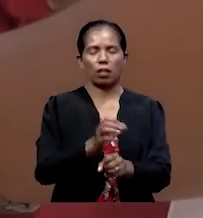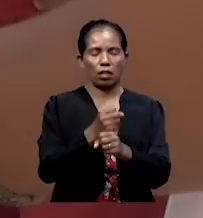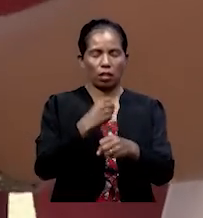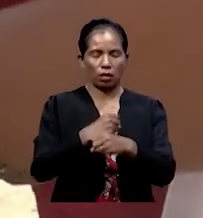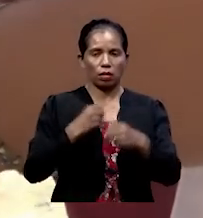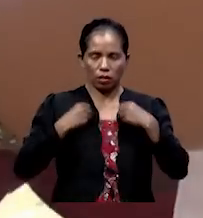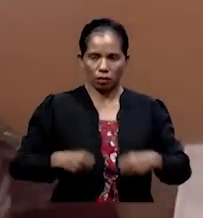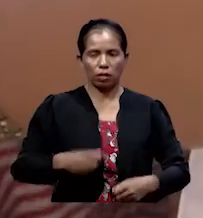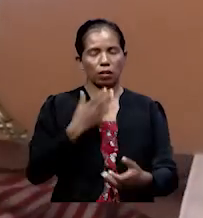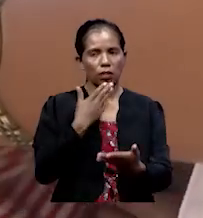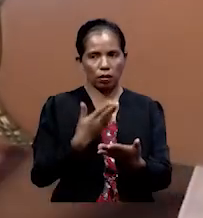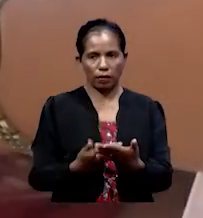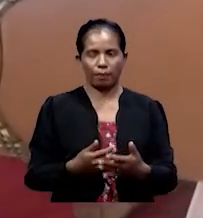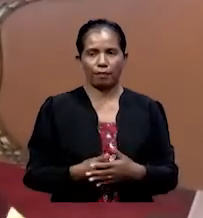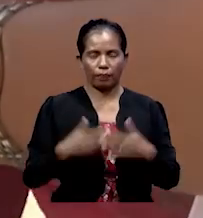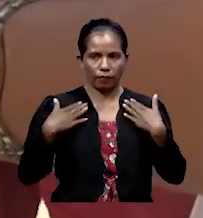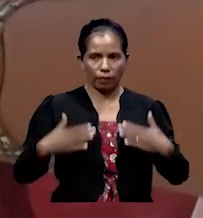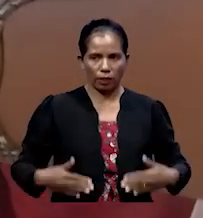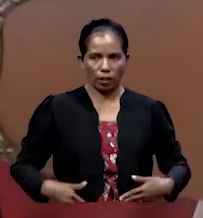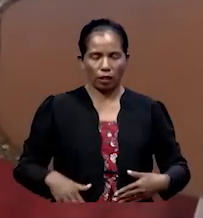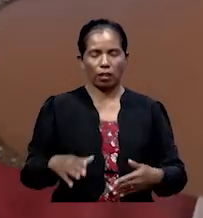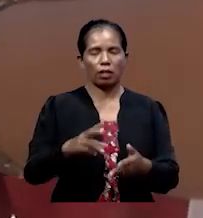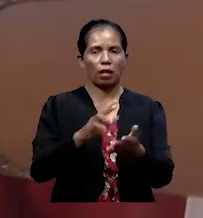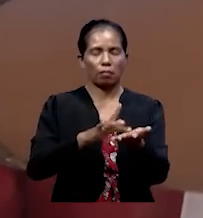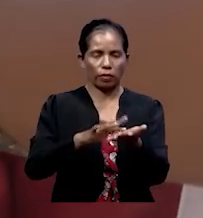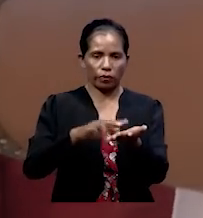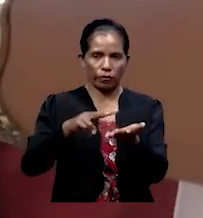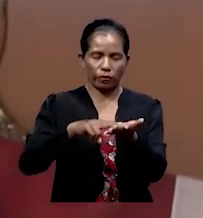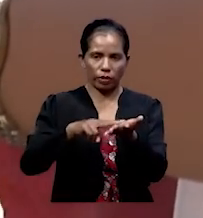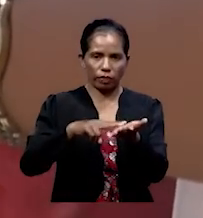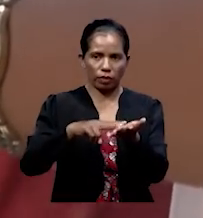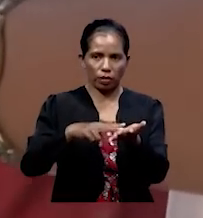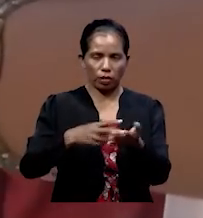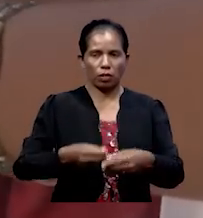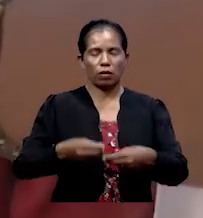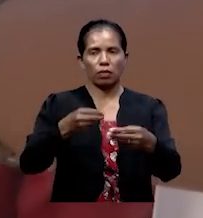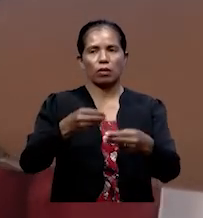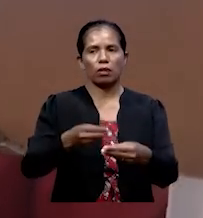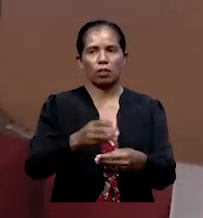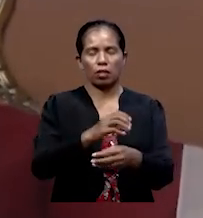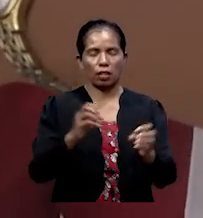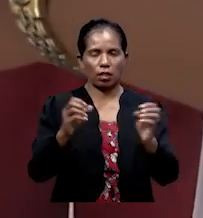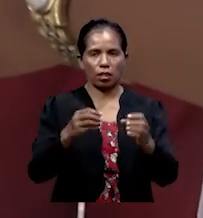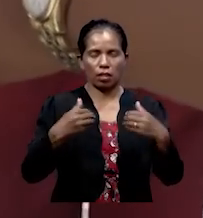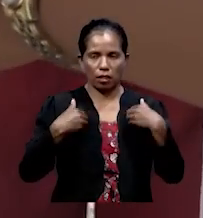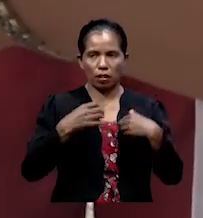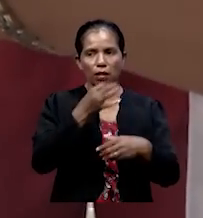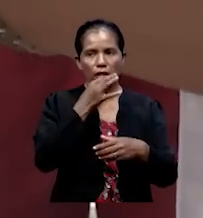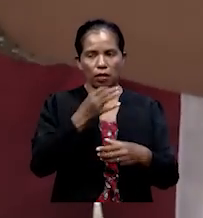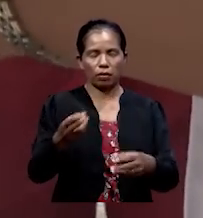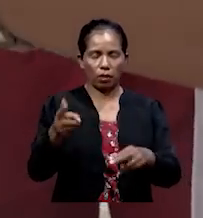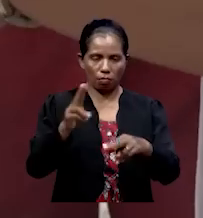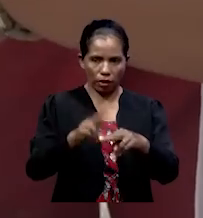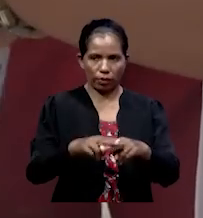lai. Azura de mikronutrien golongan vitamin sana be ma kikuang. Nebe ma falta aihan, antau simrene atu amenta